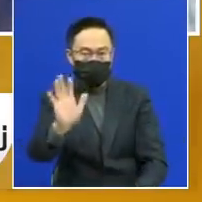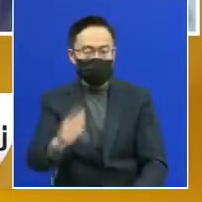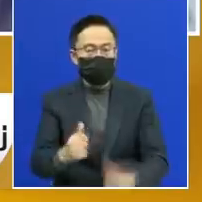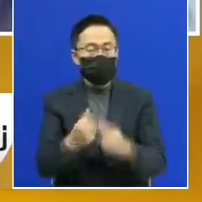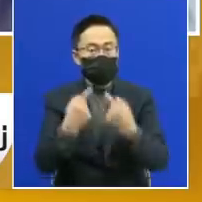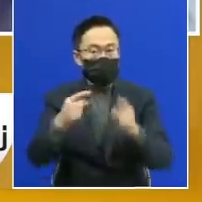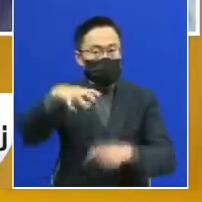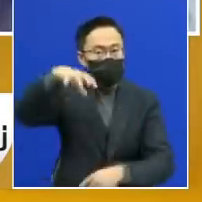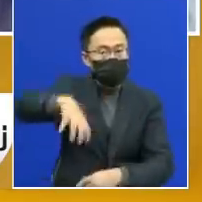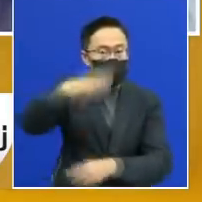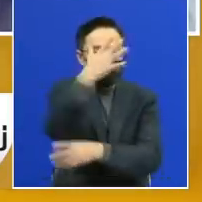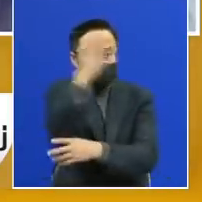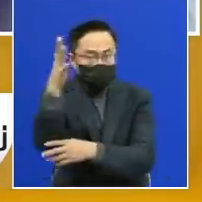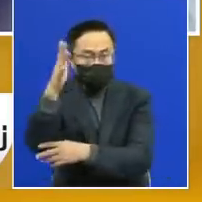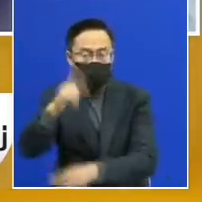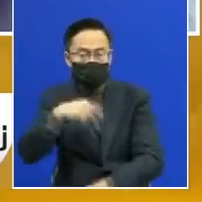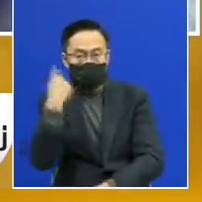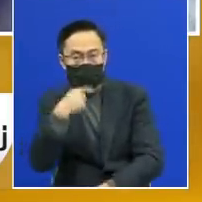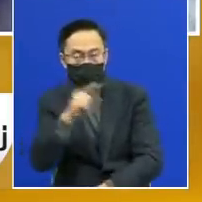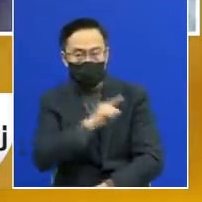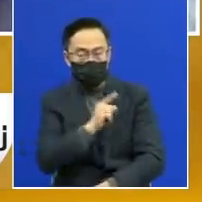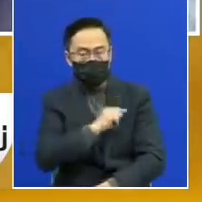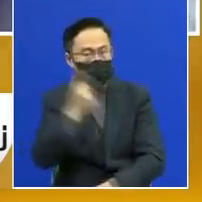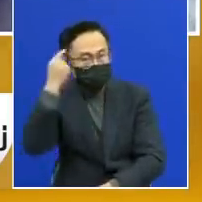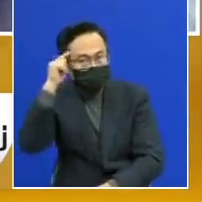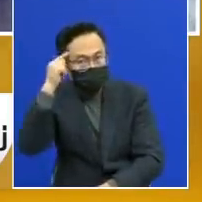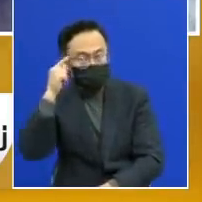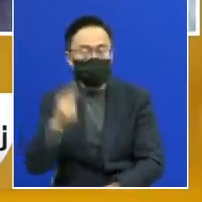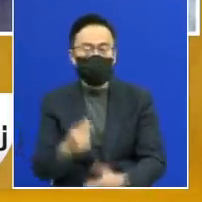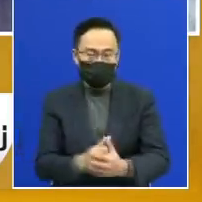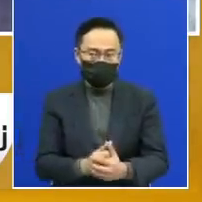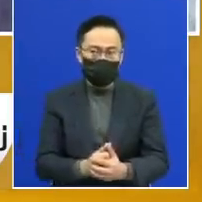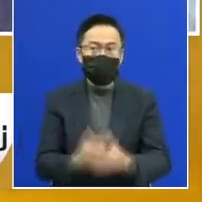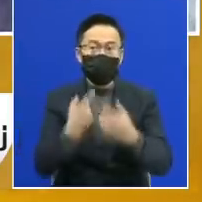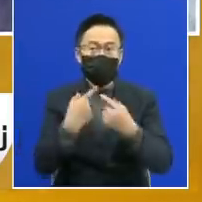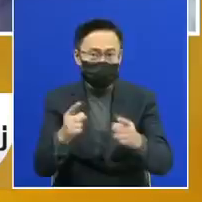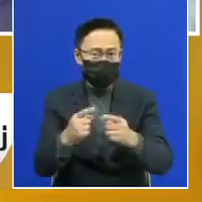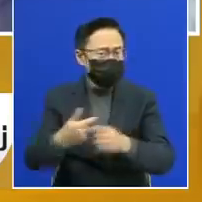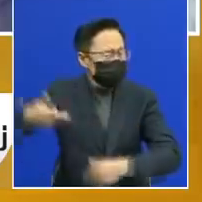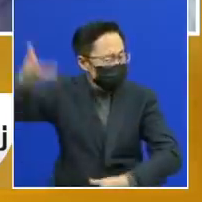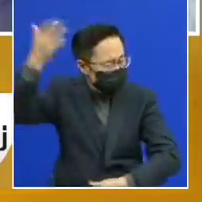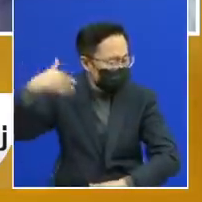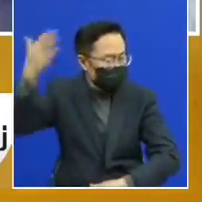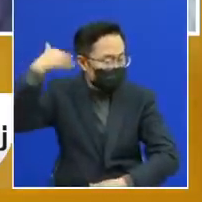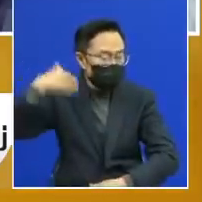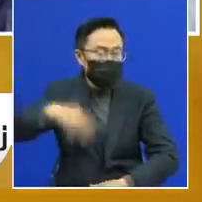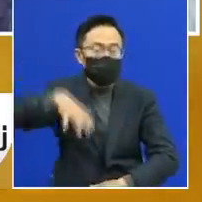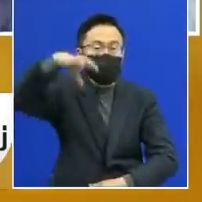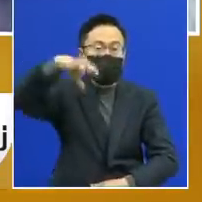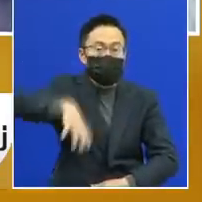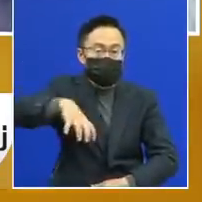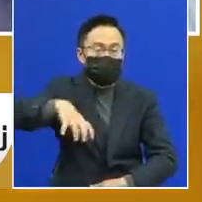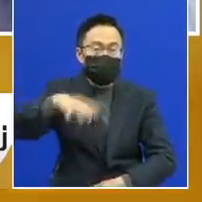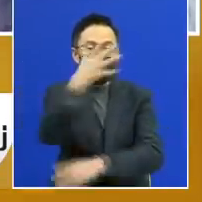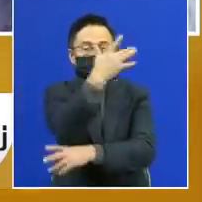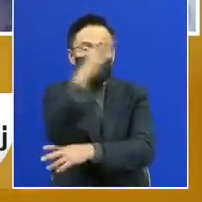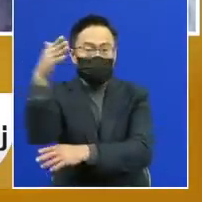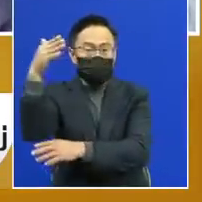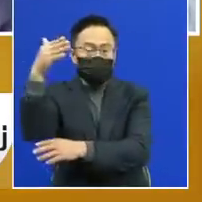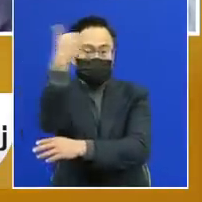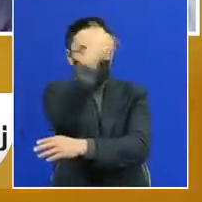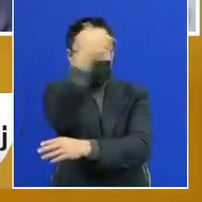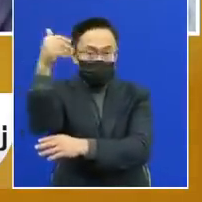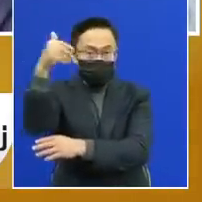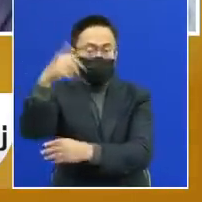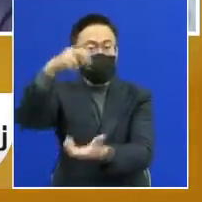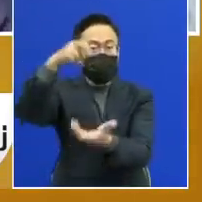ว่าอยู่ในการดูแลของหน่วยงานใดซึ่งถ้าเป็นพื้นเดิมเนี่ยมันเป็นป่าสงวนแห่งชาตินะแต่ทีนี้ต้องรอการพิสูจน์ทรา